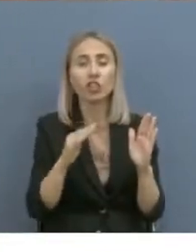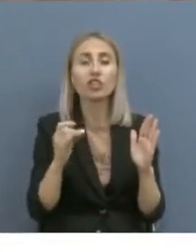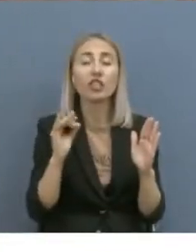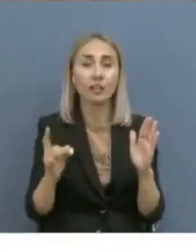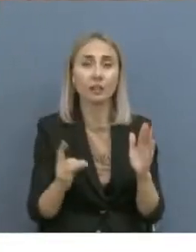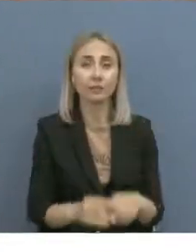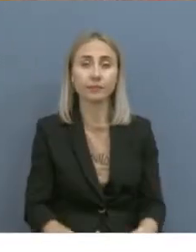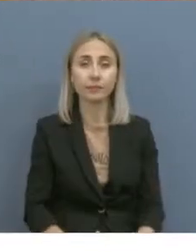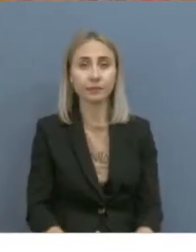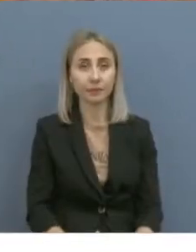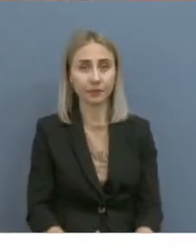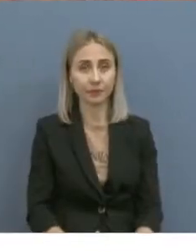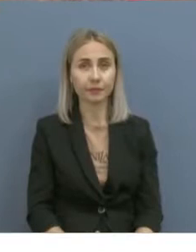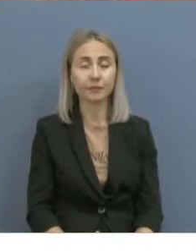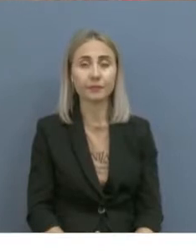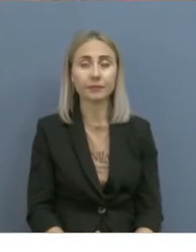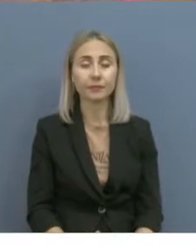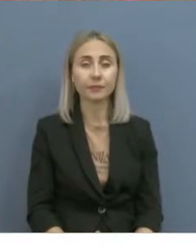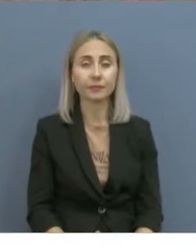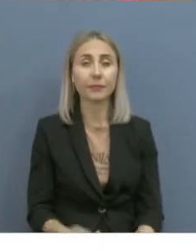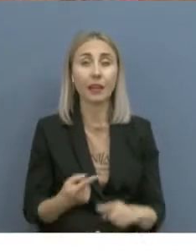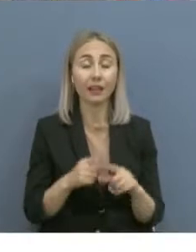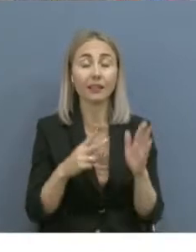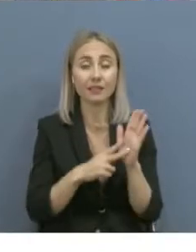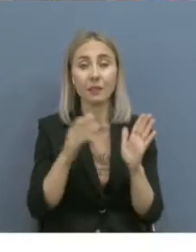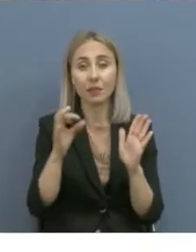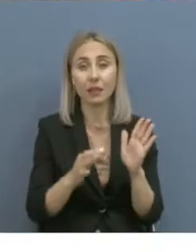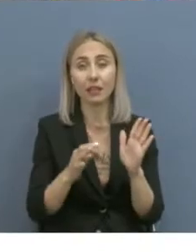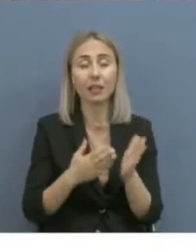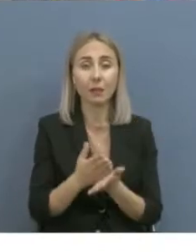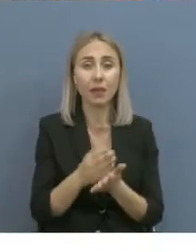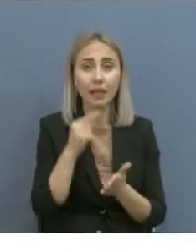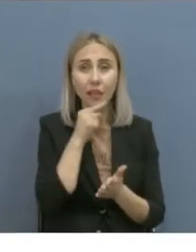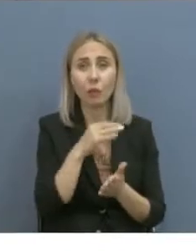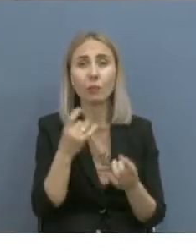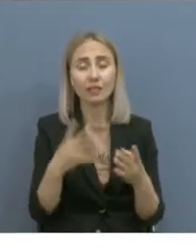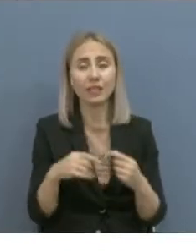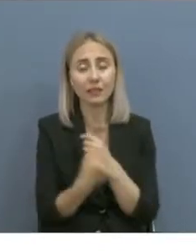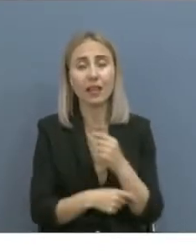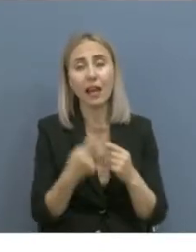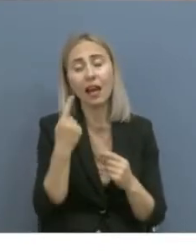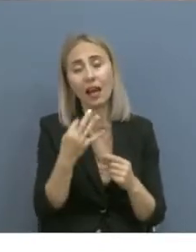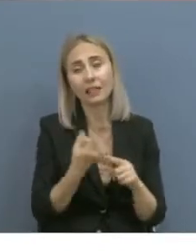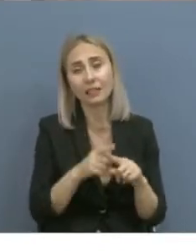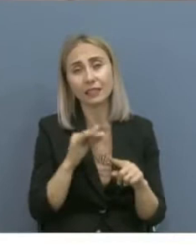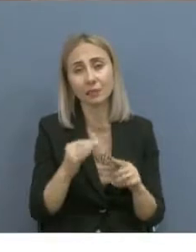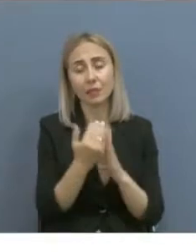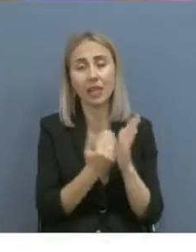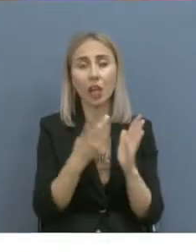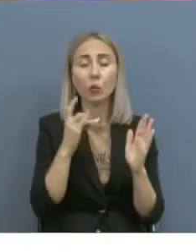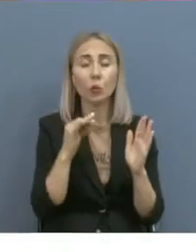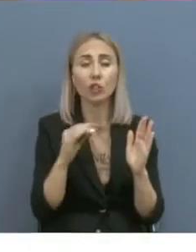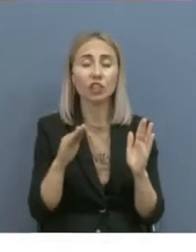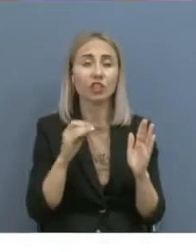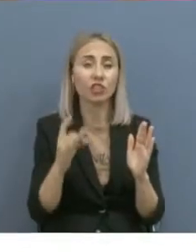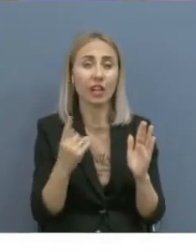мөлшері 6% құрайды, берілетін сома шектелмейді. Бұдан басқа нұрлы жер, еңбек, төмен көміртекті дамуға арналған орнықты қала бағдарламасы